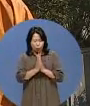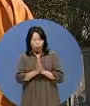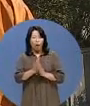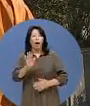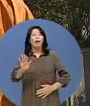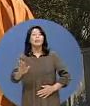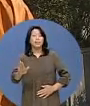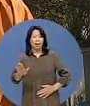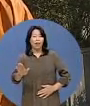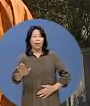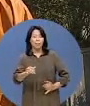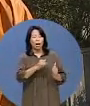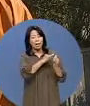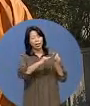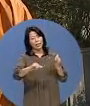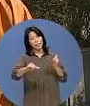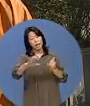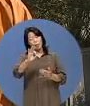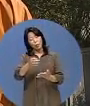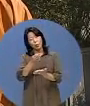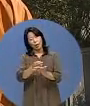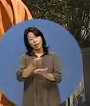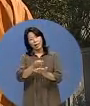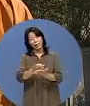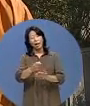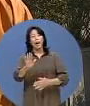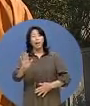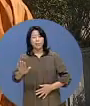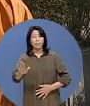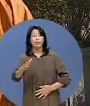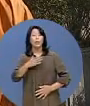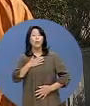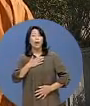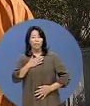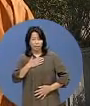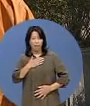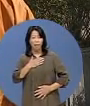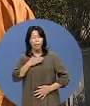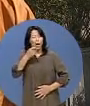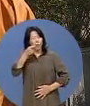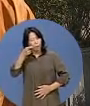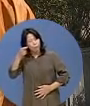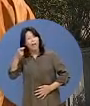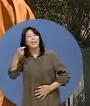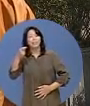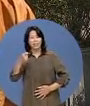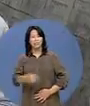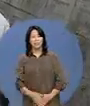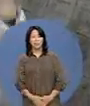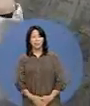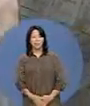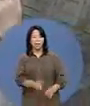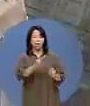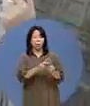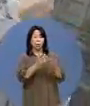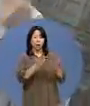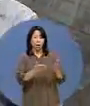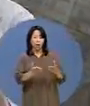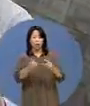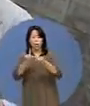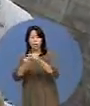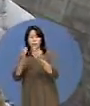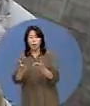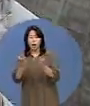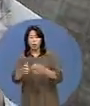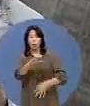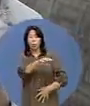いたものだとか、まあ、いろんな歴史説話があるということでね、非常に興味深かったです。 小学校のところとか中学校